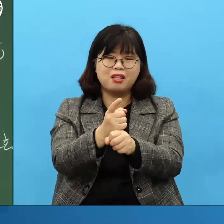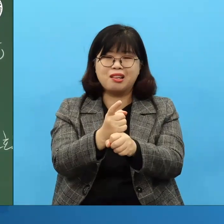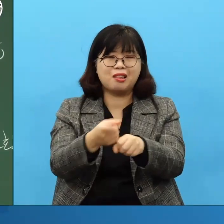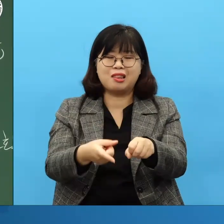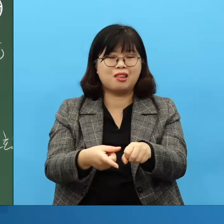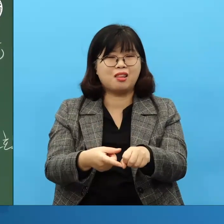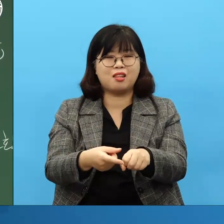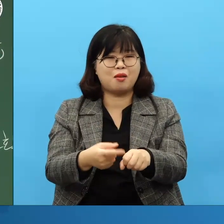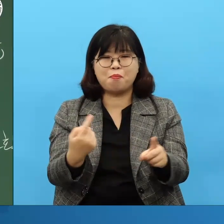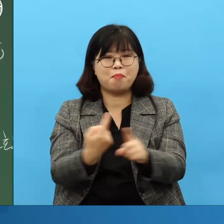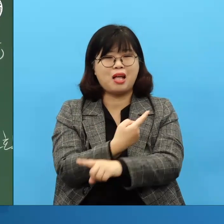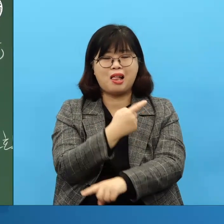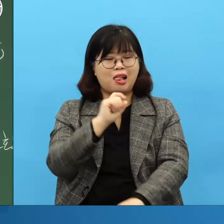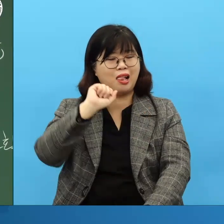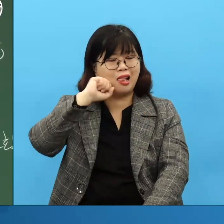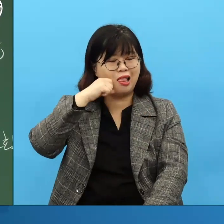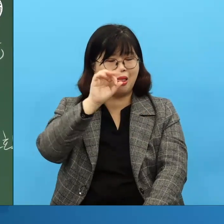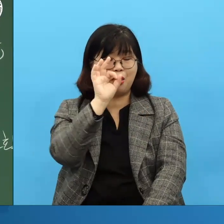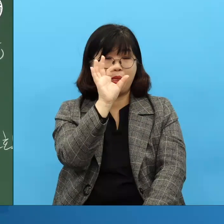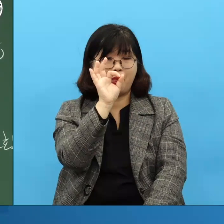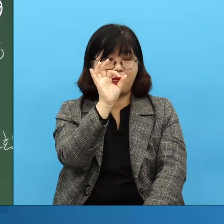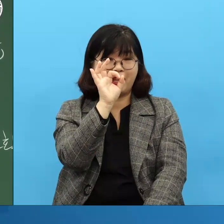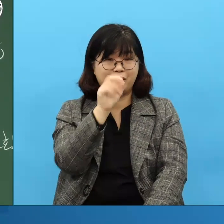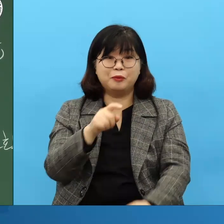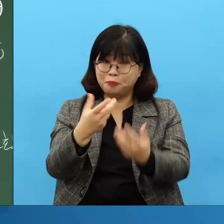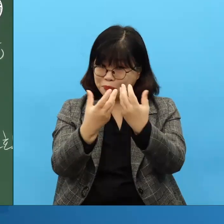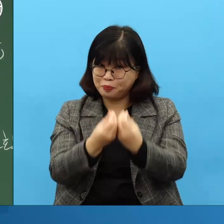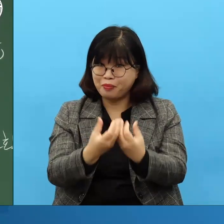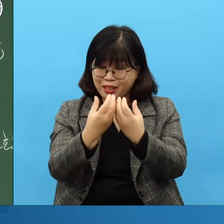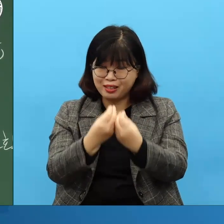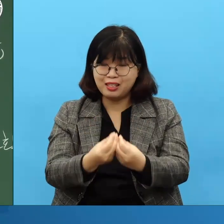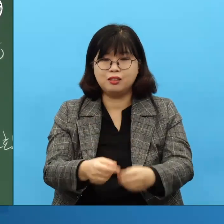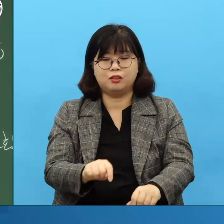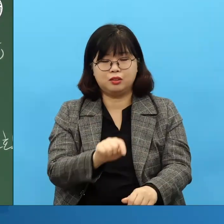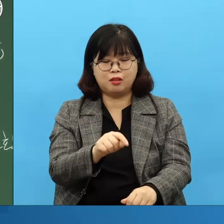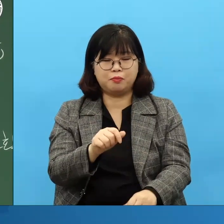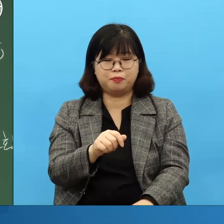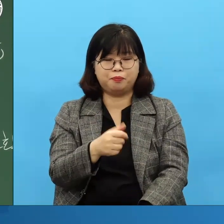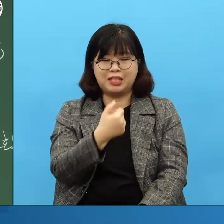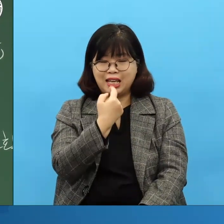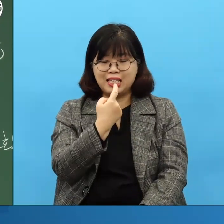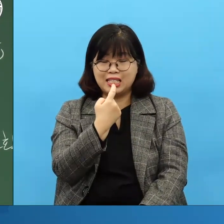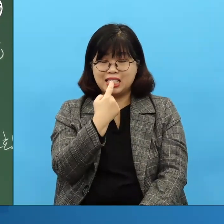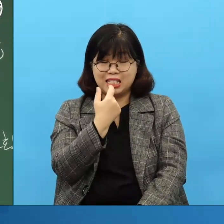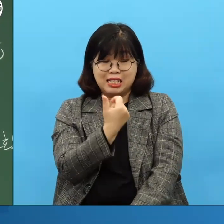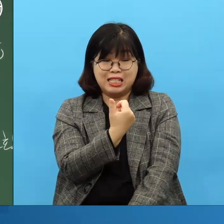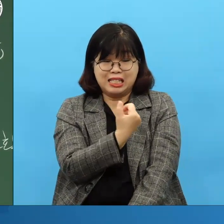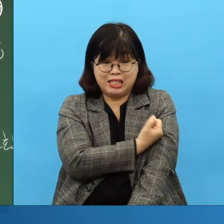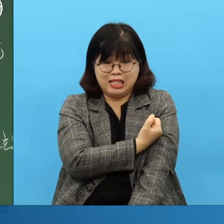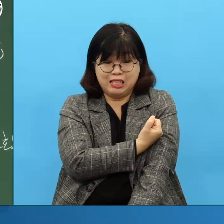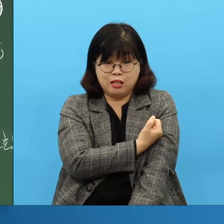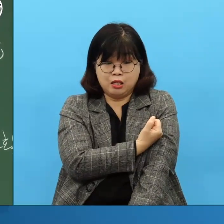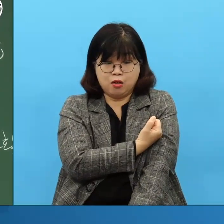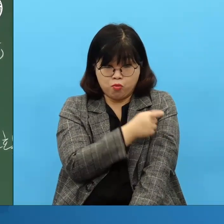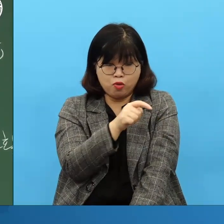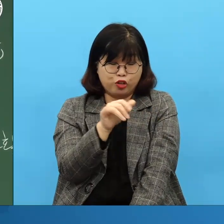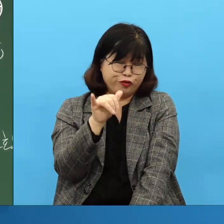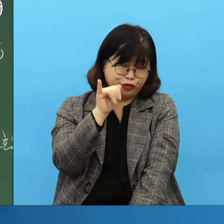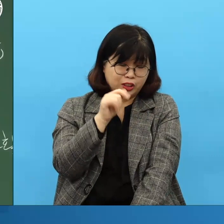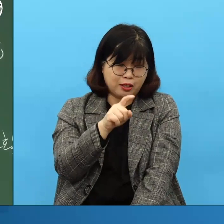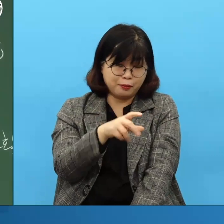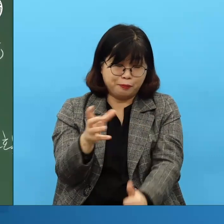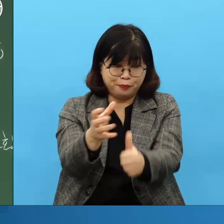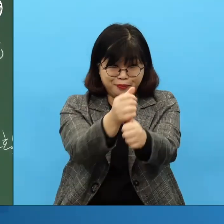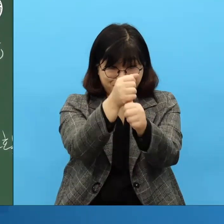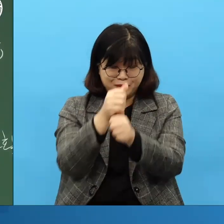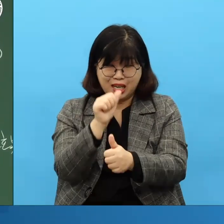and within that span of a few years, all the drugs in their body leave their body. 근데 왜 또 하나면요 뇌에 각인돼. Then why is it that once they come out